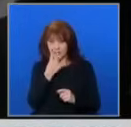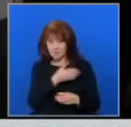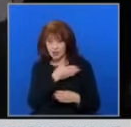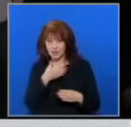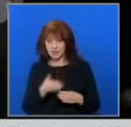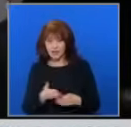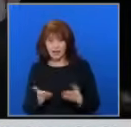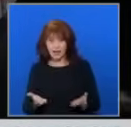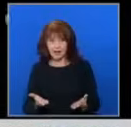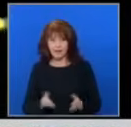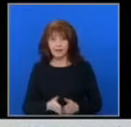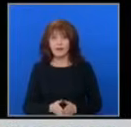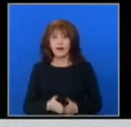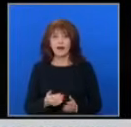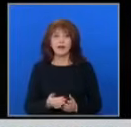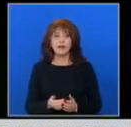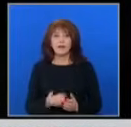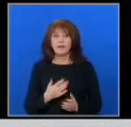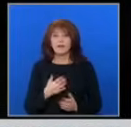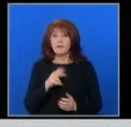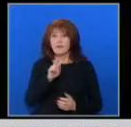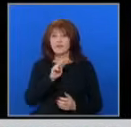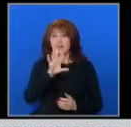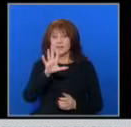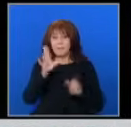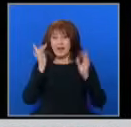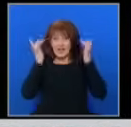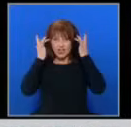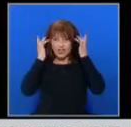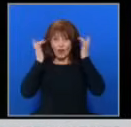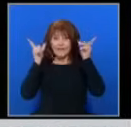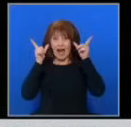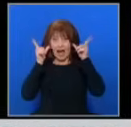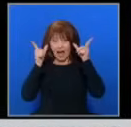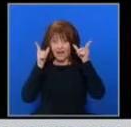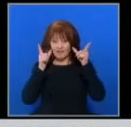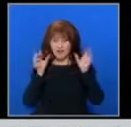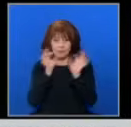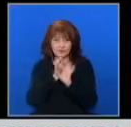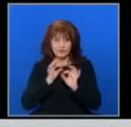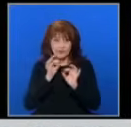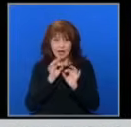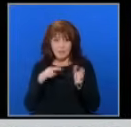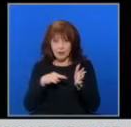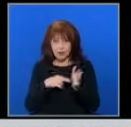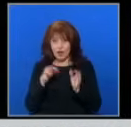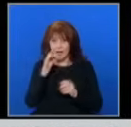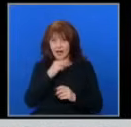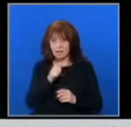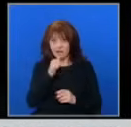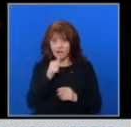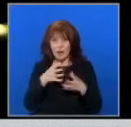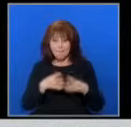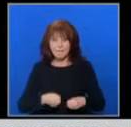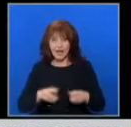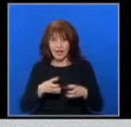Госпожо, пети ден не съм спал. Имаме 25 животни. Това са крави, които нямаме нито ток, нито вода. И млекото къде отива? И